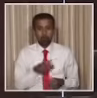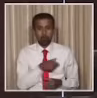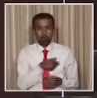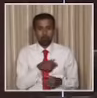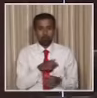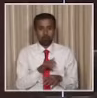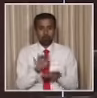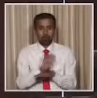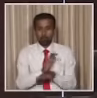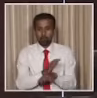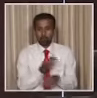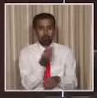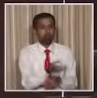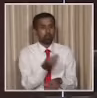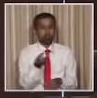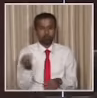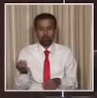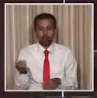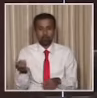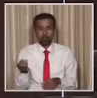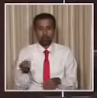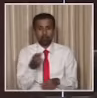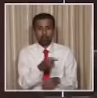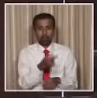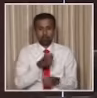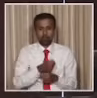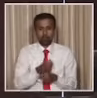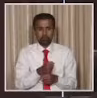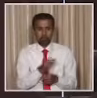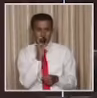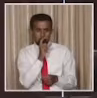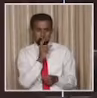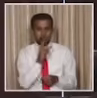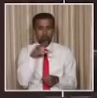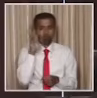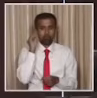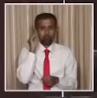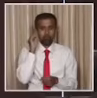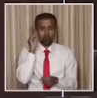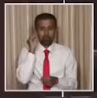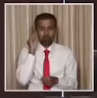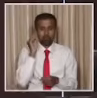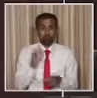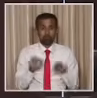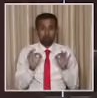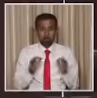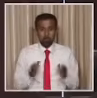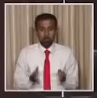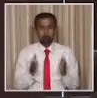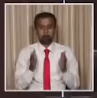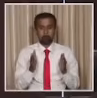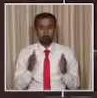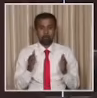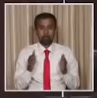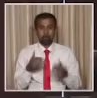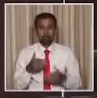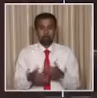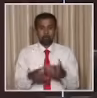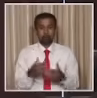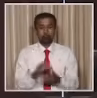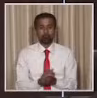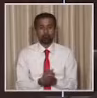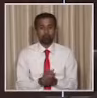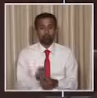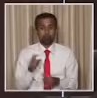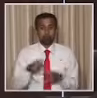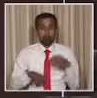නායකතුමා පරිගණක ටික බෙදාගෙන ඉස්කෝලේට යනකොට අද ඒක ආණ්ඩුව කොපි කර ආණ්ඩුවට මේක දැනලා තිනවා මේක තමයි නිවැරදි මාර්ගය කියලා එනිසා අද ඒක කරගෙන යනවා ඒ වගේම